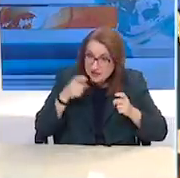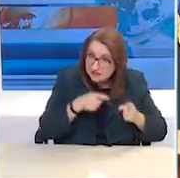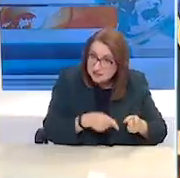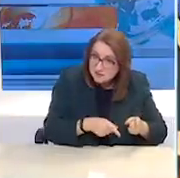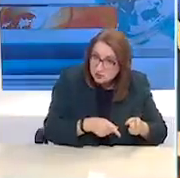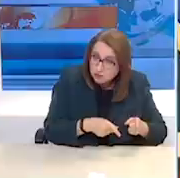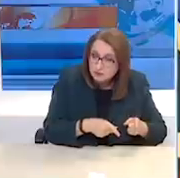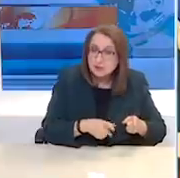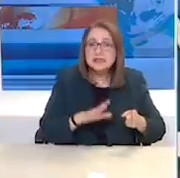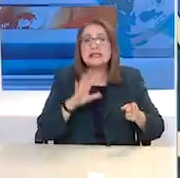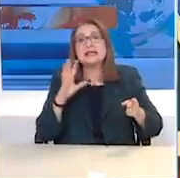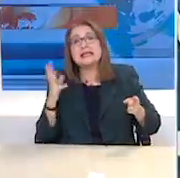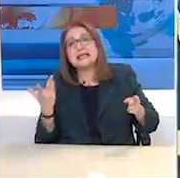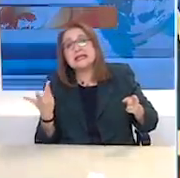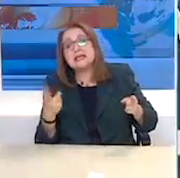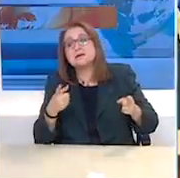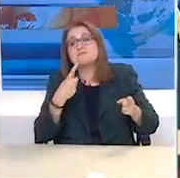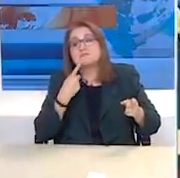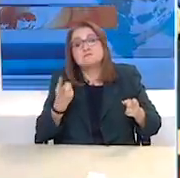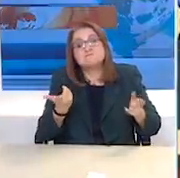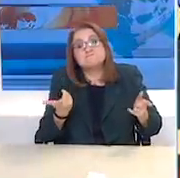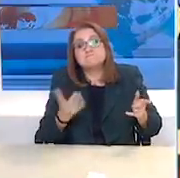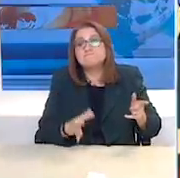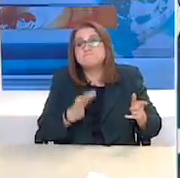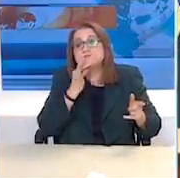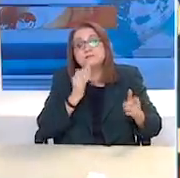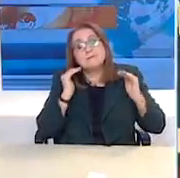ότι δεν μπορεί να προσδιοριστεί η ανοσία στην κοινότητα?